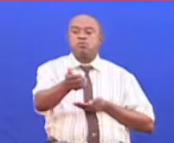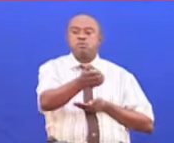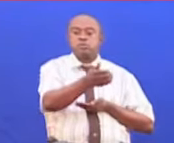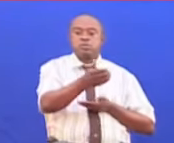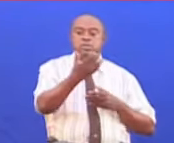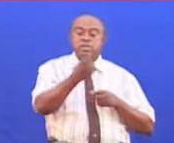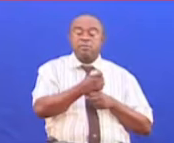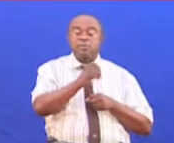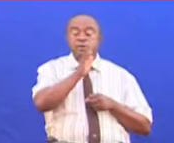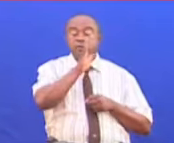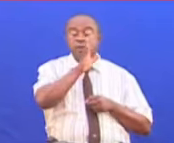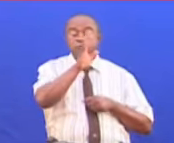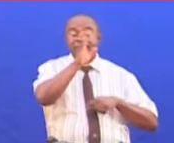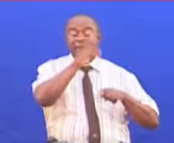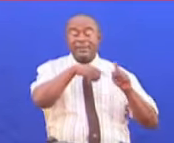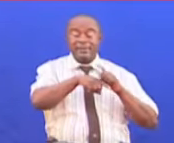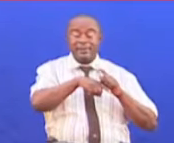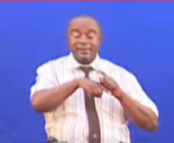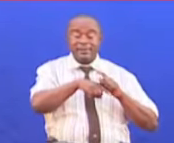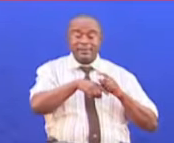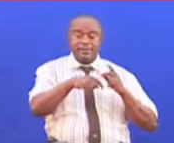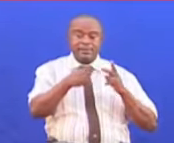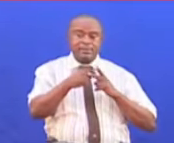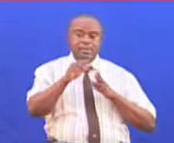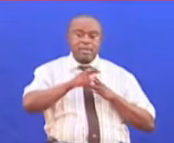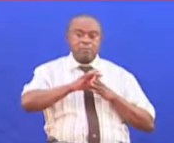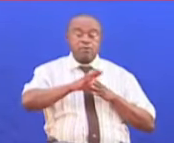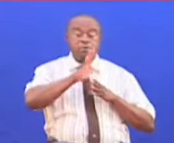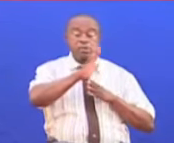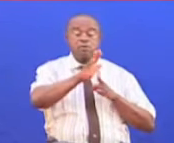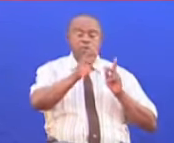Ya mapat yao ya ndani na kuta kwenye